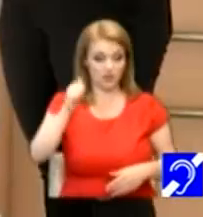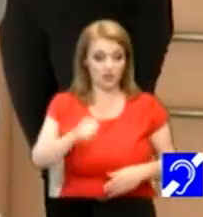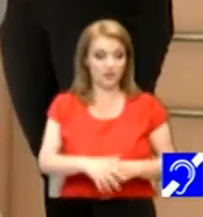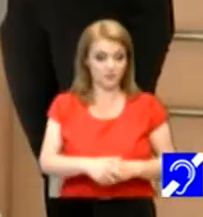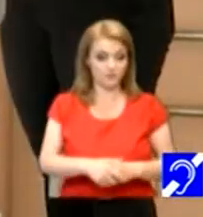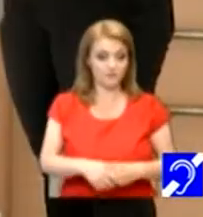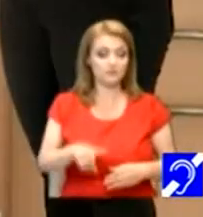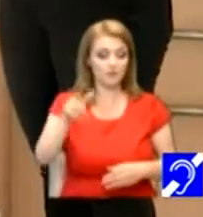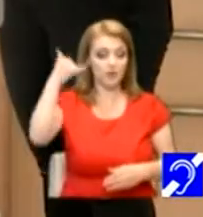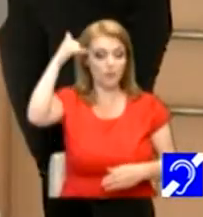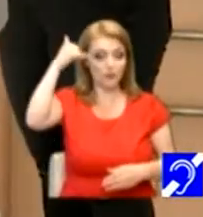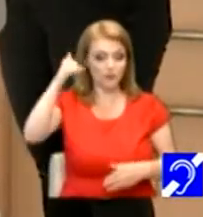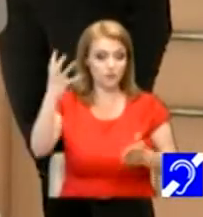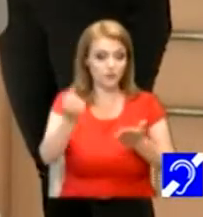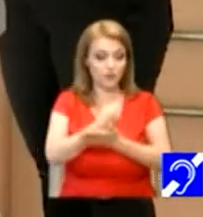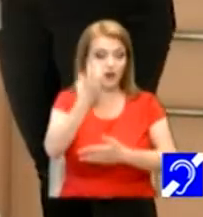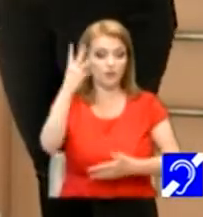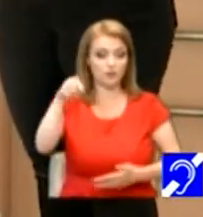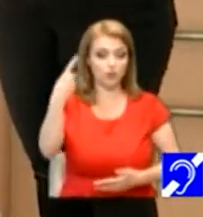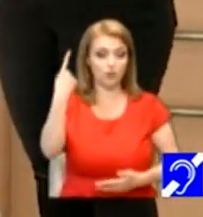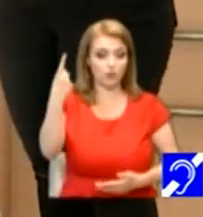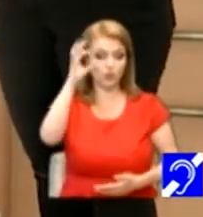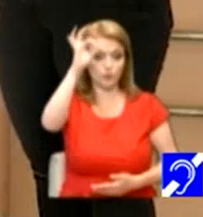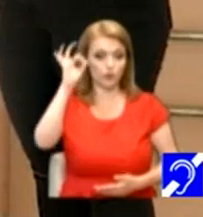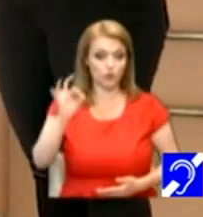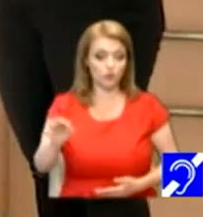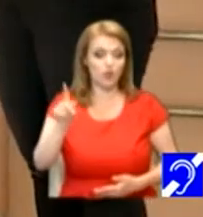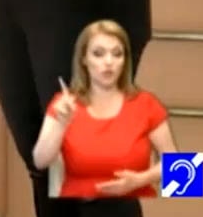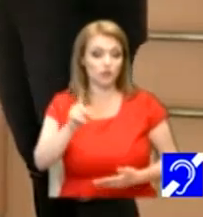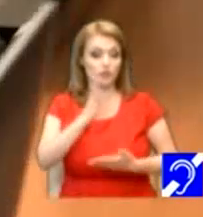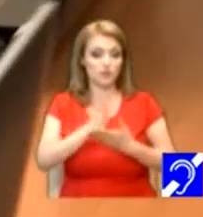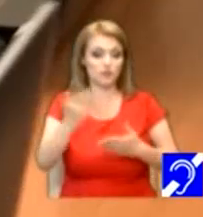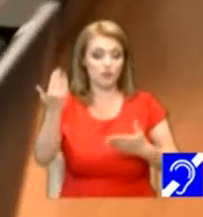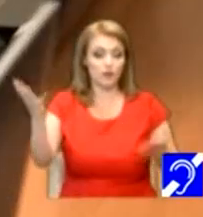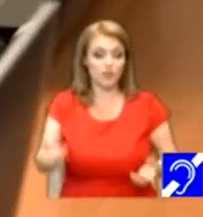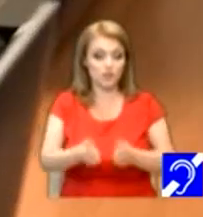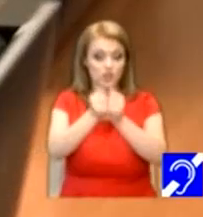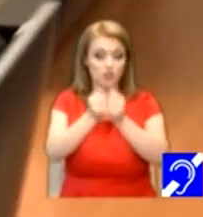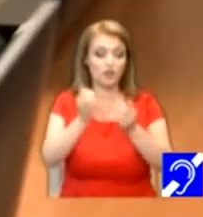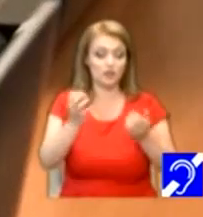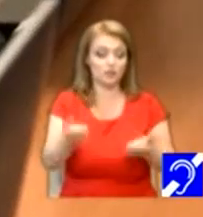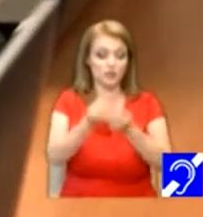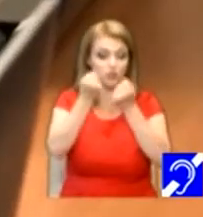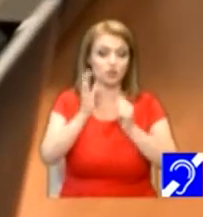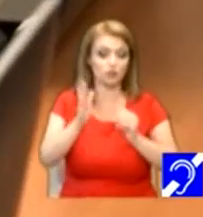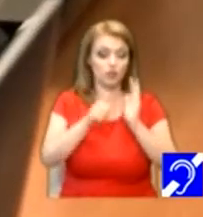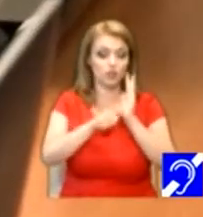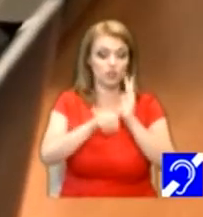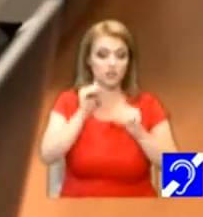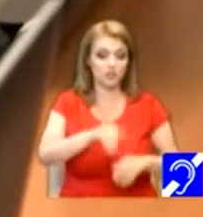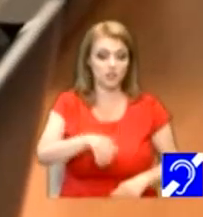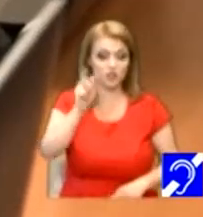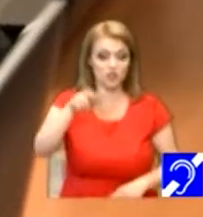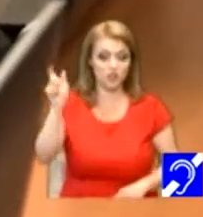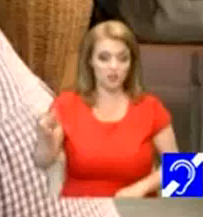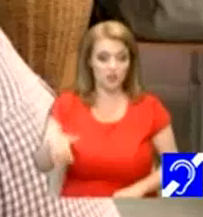Usatăi a obținut 4,1% din voturi, ceea ce înseamnă că a fost susținut de 60.100 de alegători. La Bălți, blocul lui Renato Usatăi a